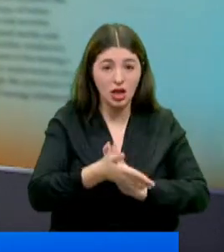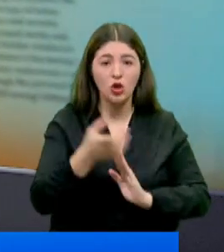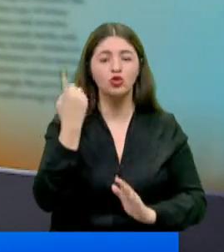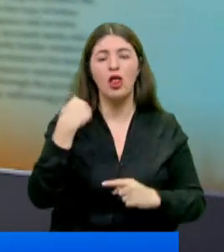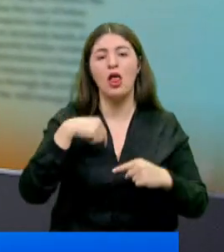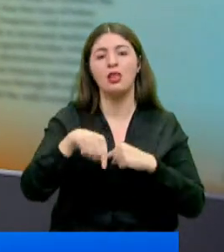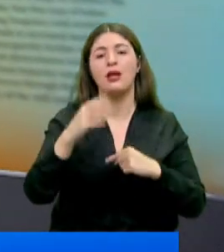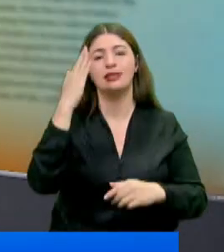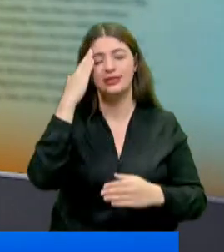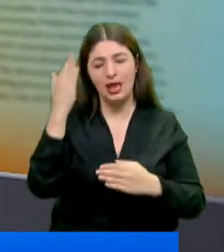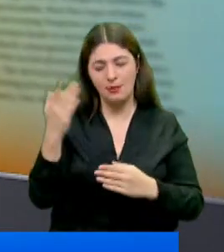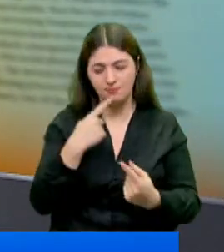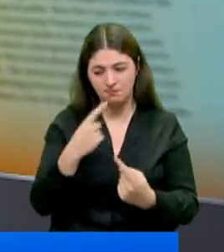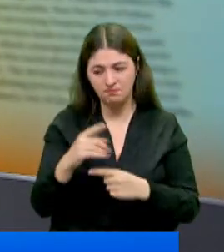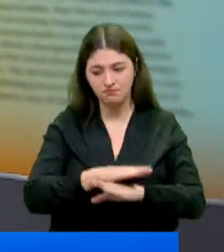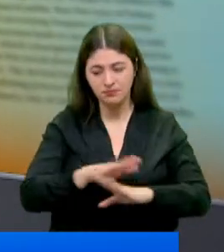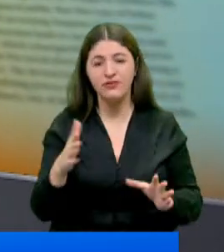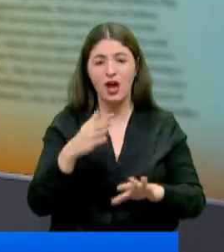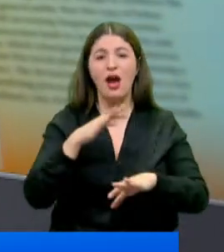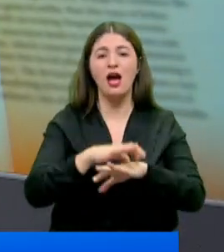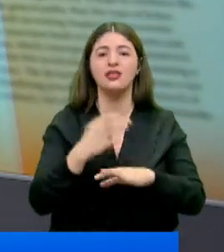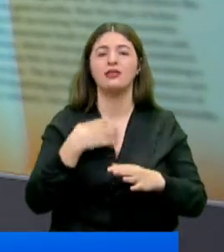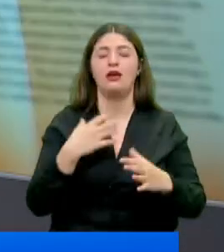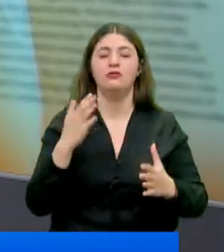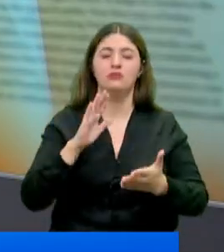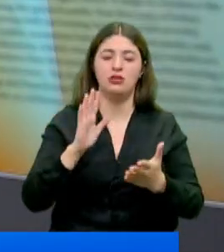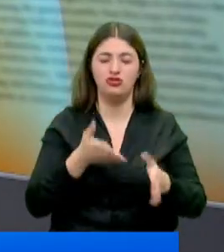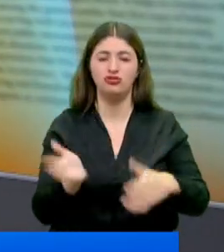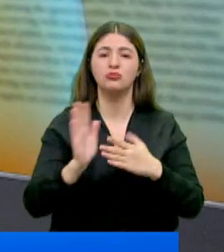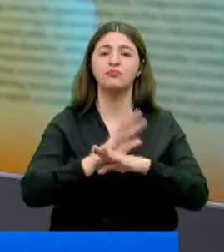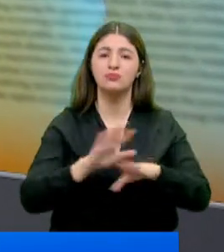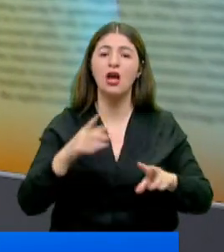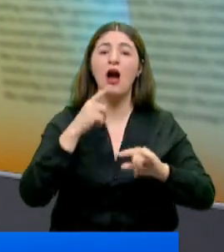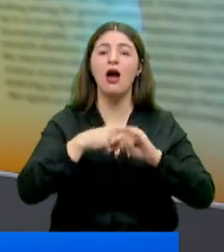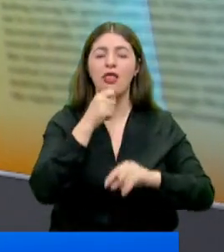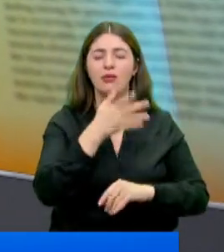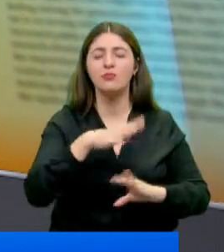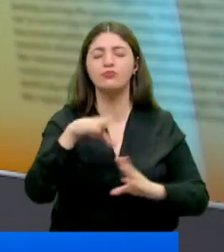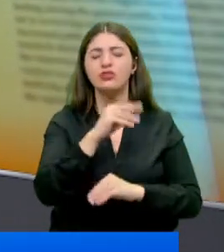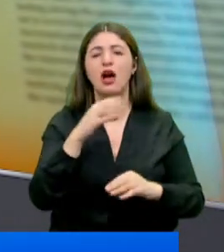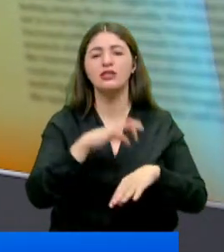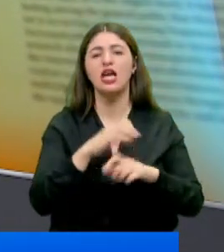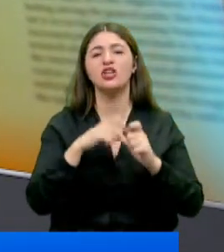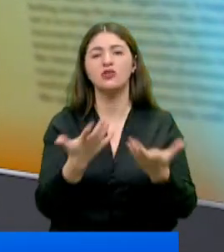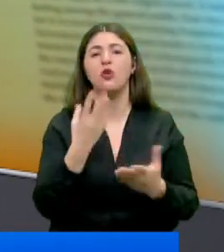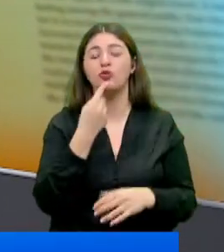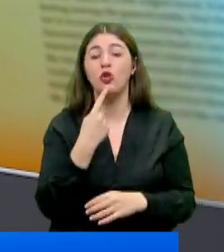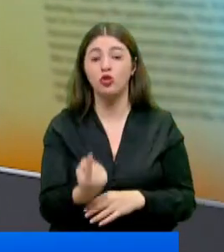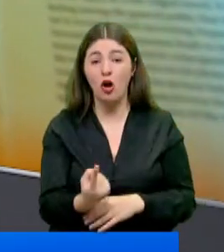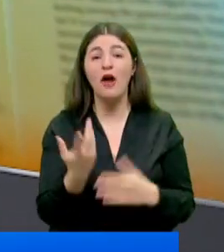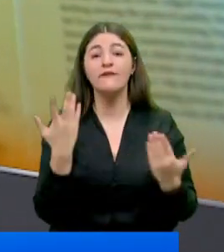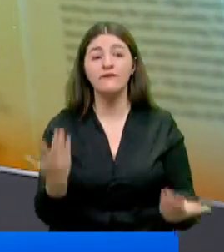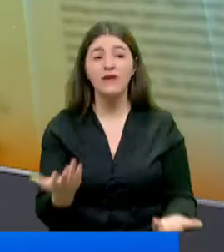dün itibariyle selamlaştık kendisiyle ve hastaneden taburcu edilmiş Hakan oralarda bütün hastalarımıza da geçmişler olsun